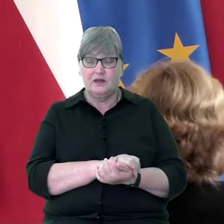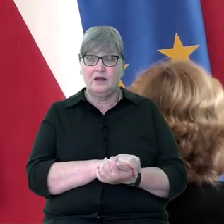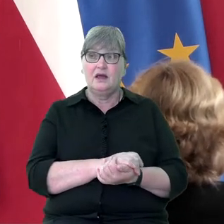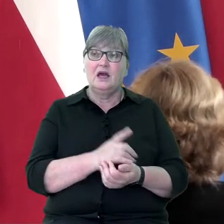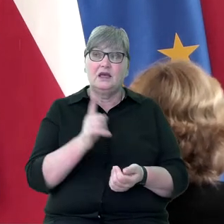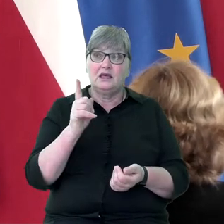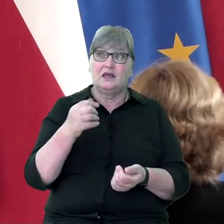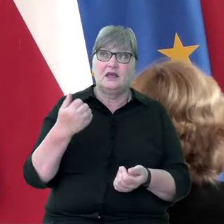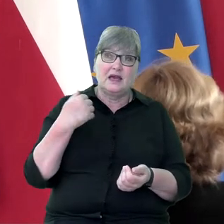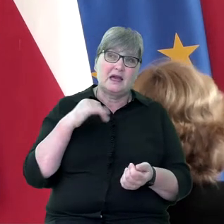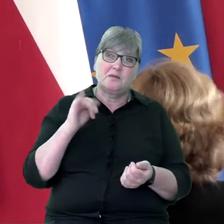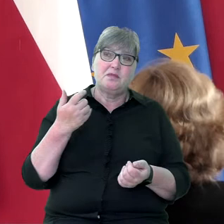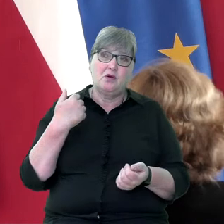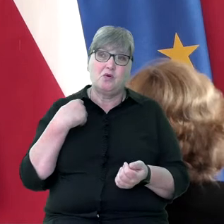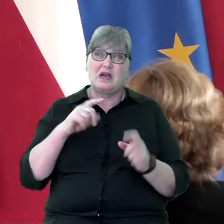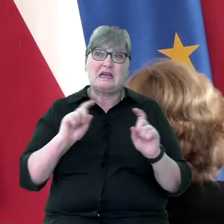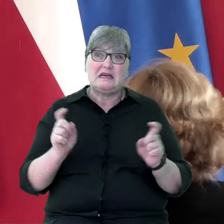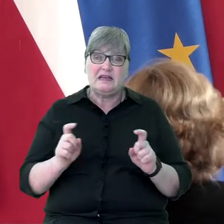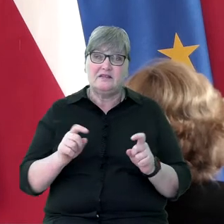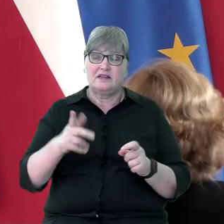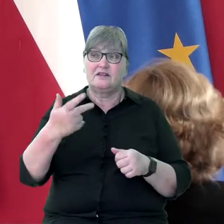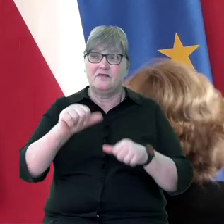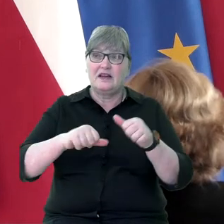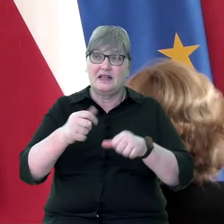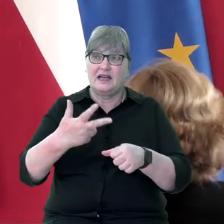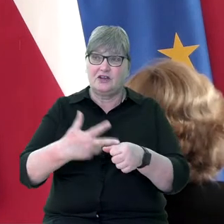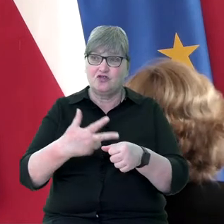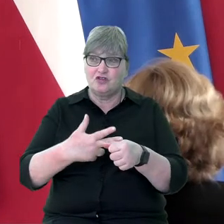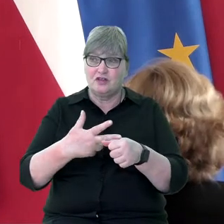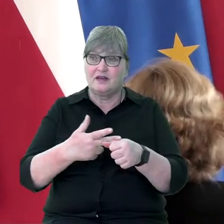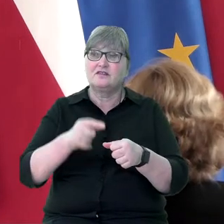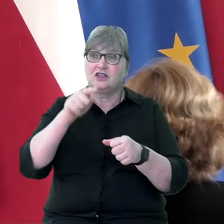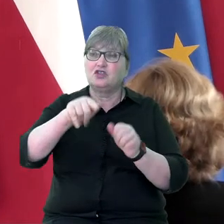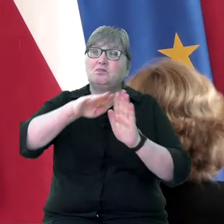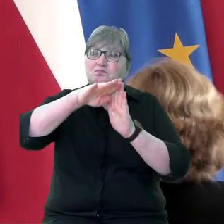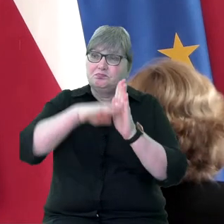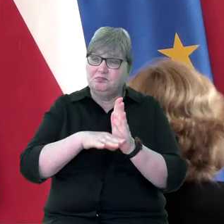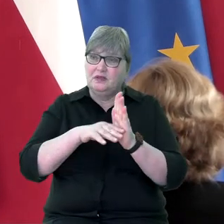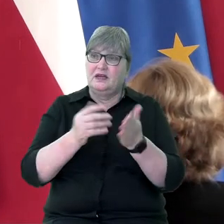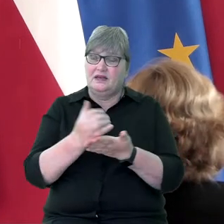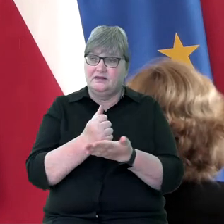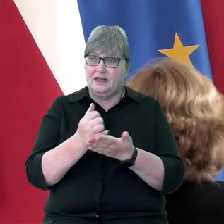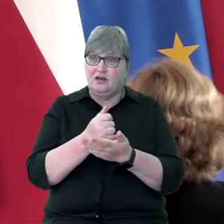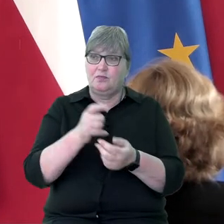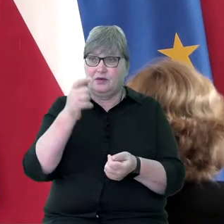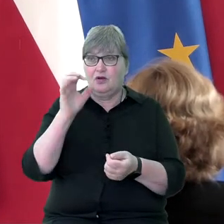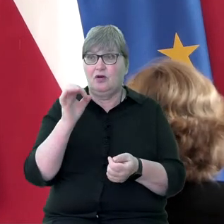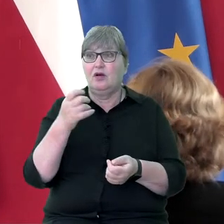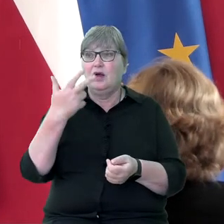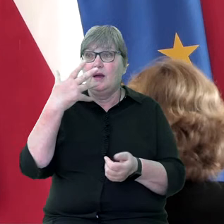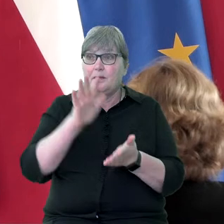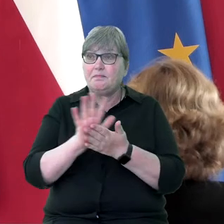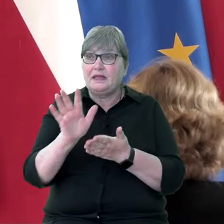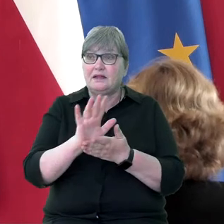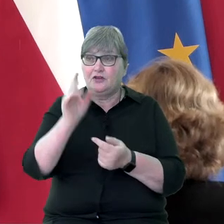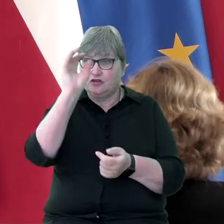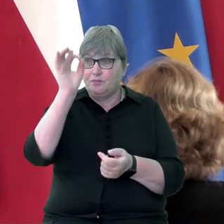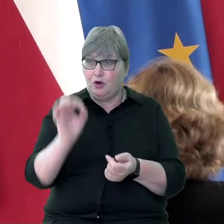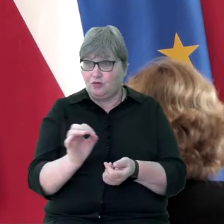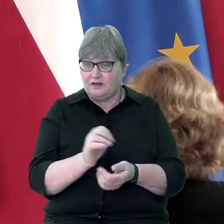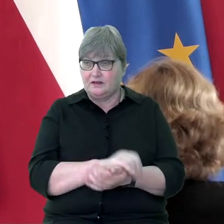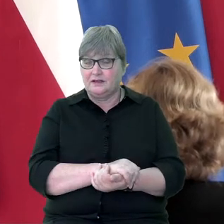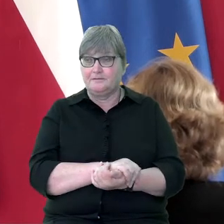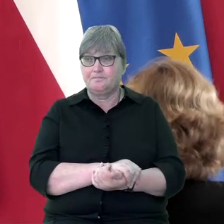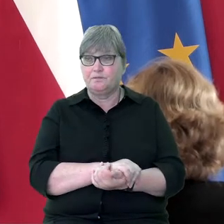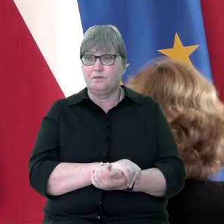w latach 30., w 31. dokładnie obniżono ich wynagrodzenie o 15%.